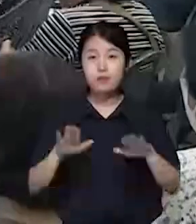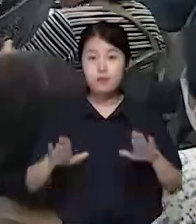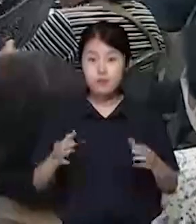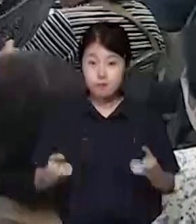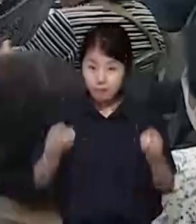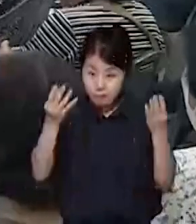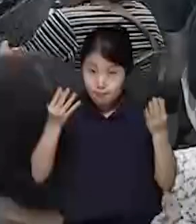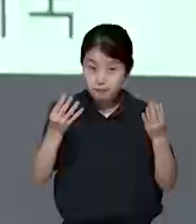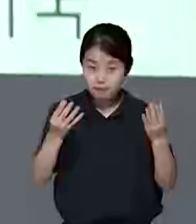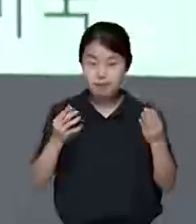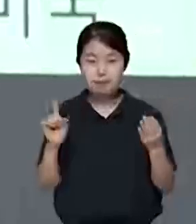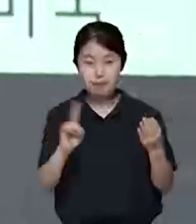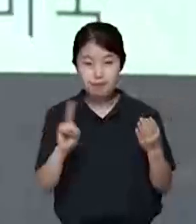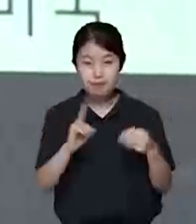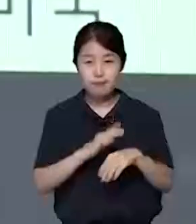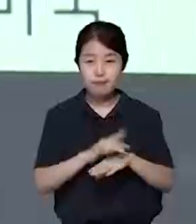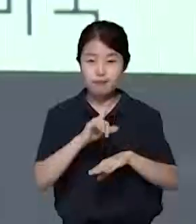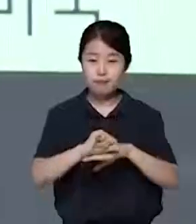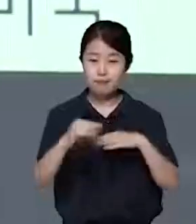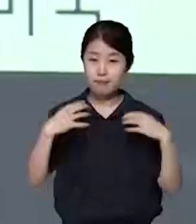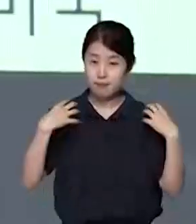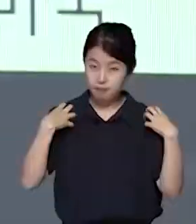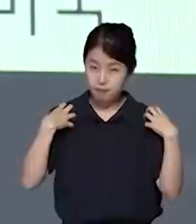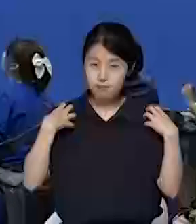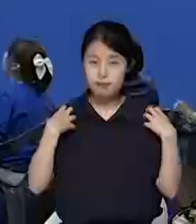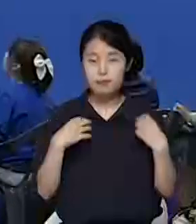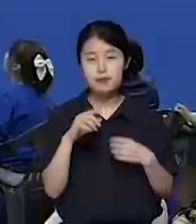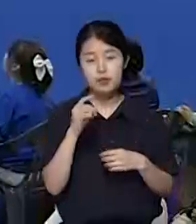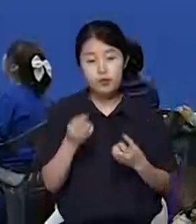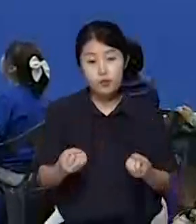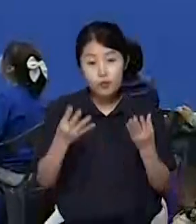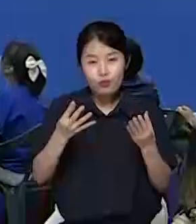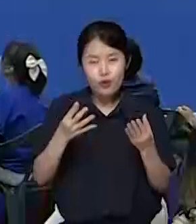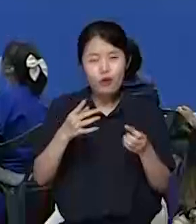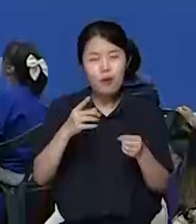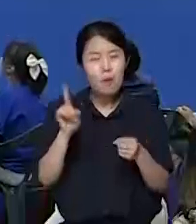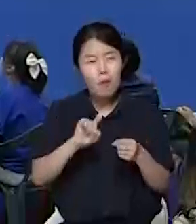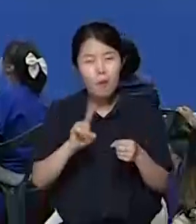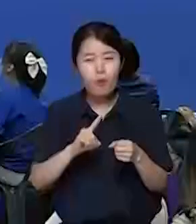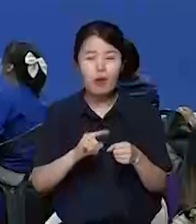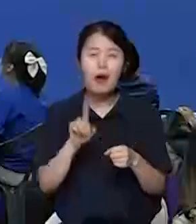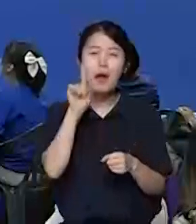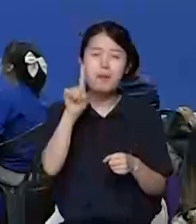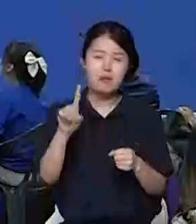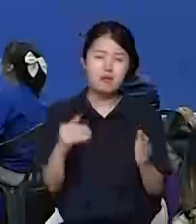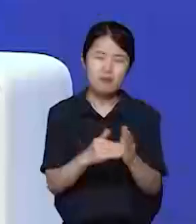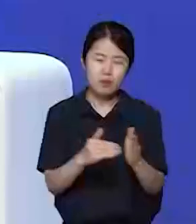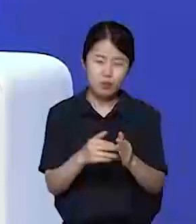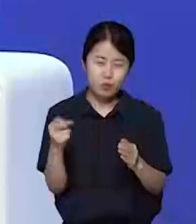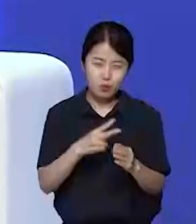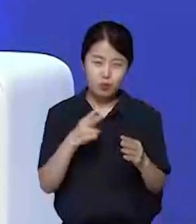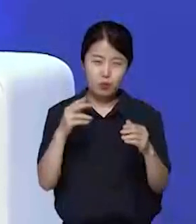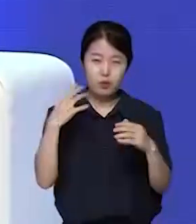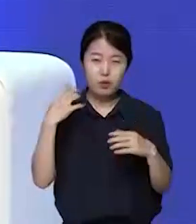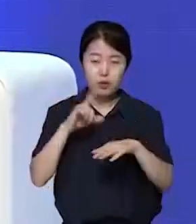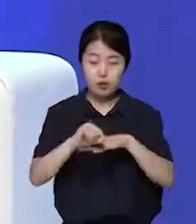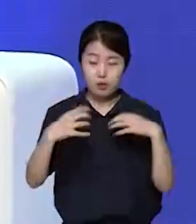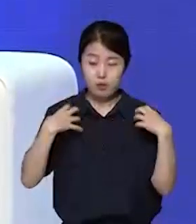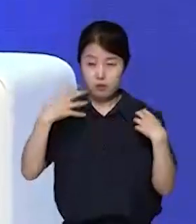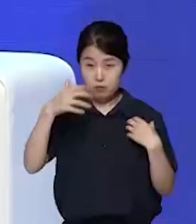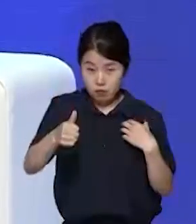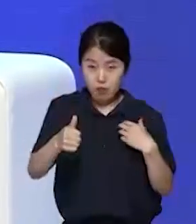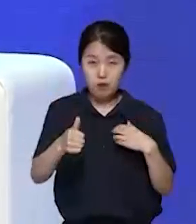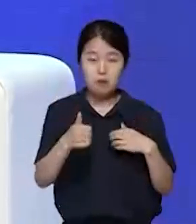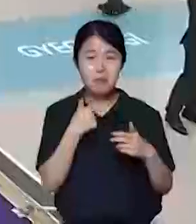페스타는 그동안 대부분의 지자체들이 보여줬던 일회성 축제나 단체장 치적사 키용 행사에서 벗어나 중장기적인